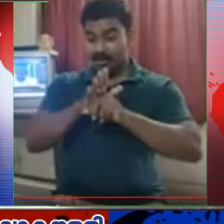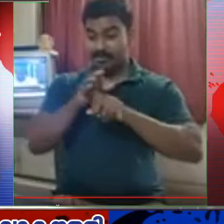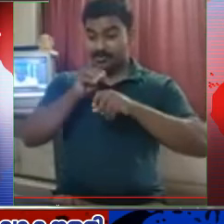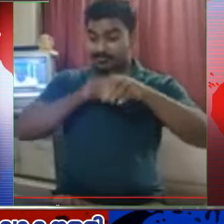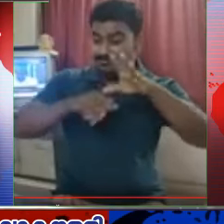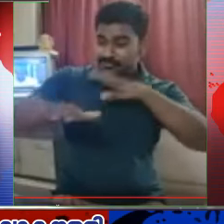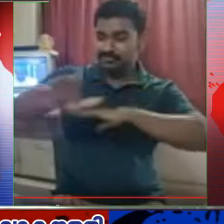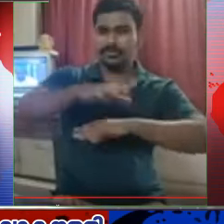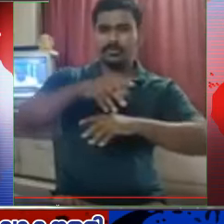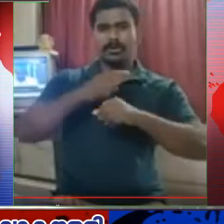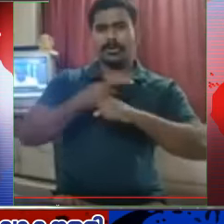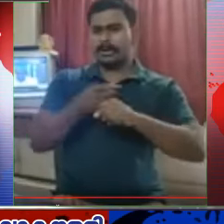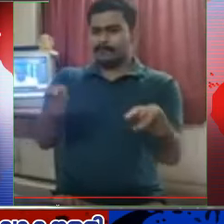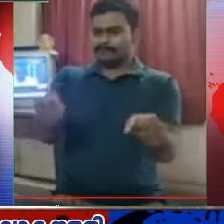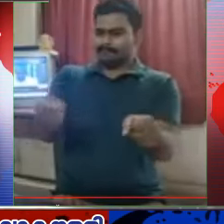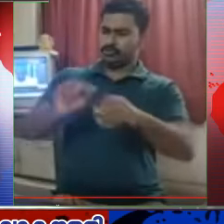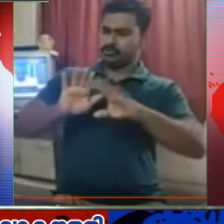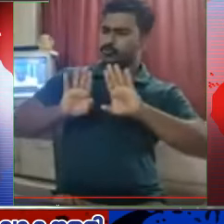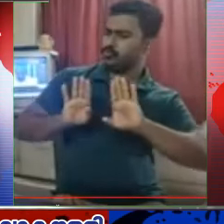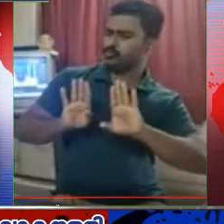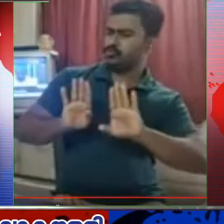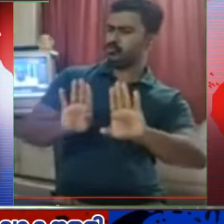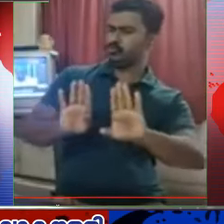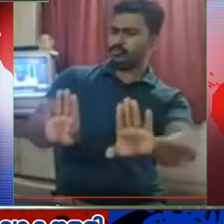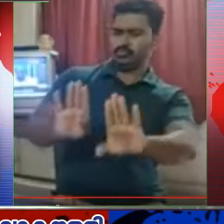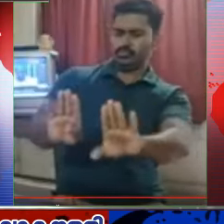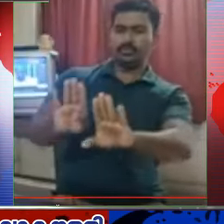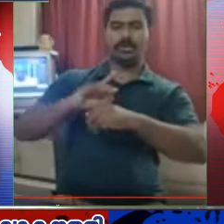ഇന്ന് രോഗം സ്ഥിരീകരിച്ച 3 പേർ